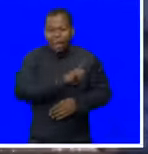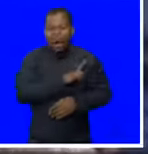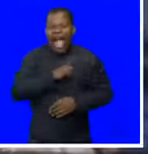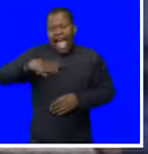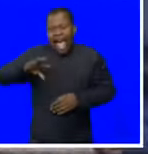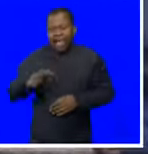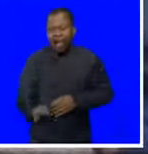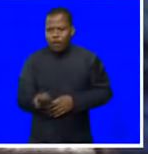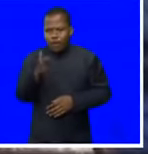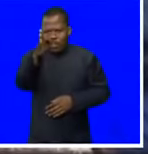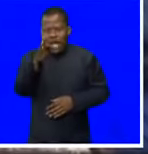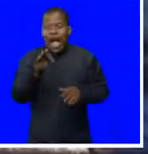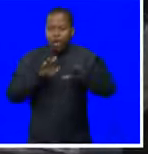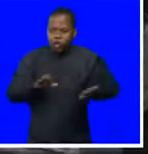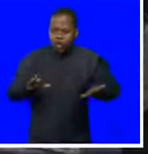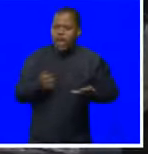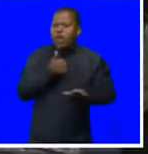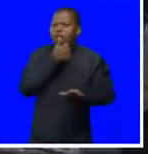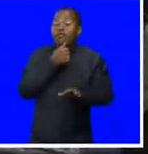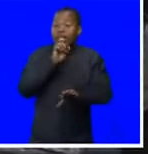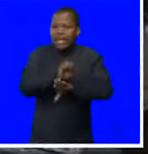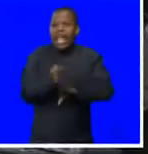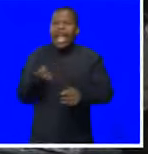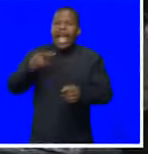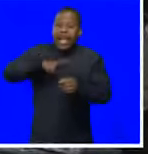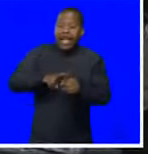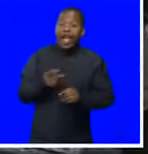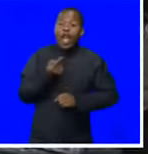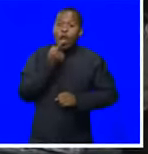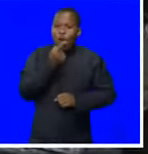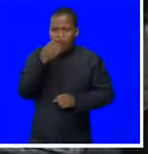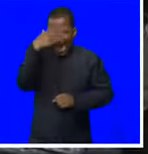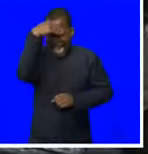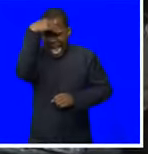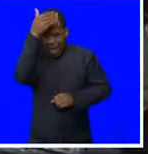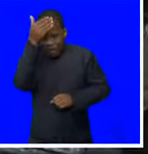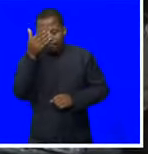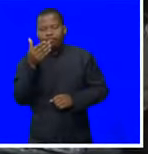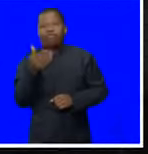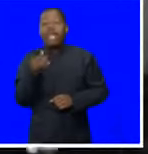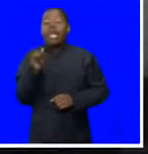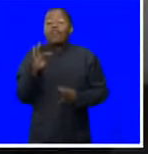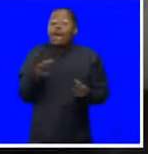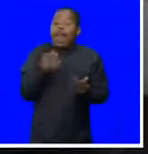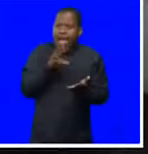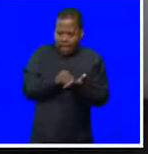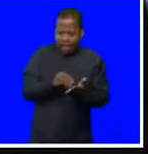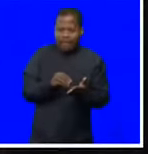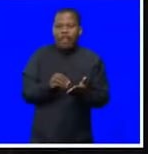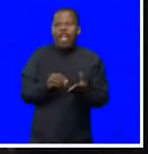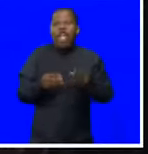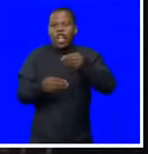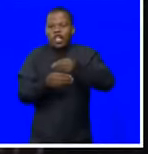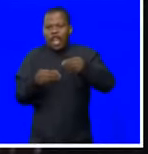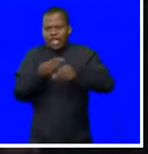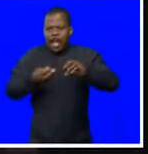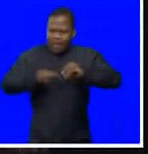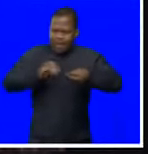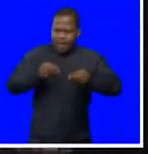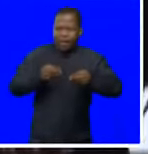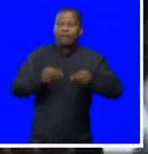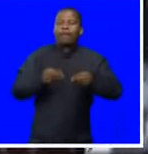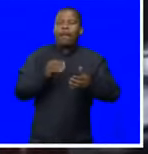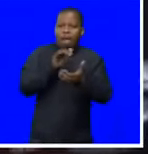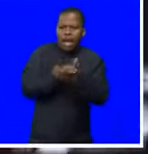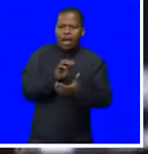isesimeni lesingiso uthe ke timali nathi khona utawubambisa hulumende sakhiwe kabusha lesakhiwo etinzabeni ngingiyani msebi nginanomfundo